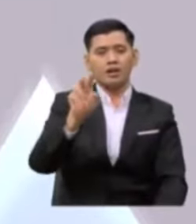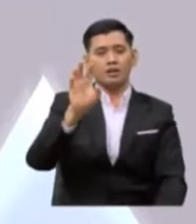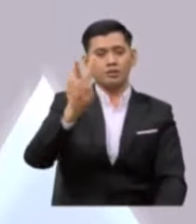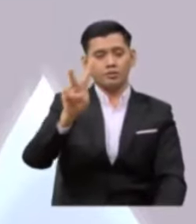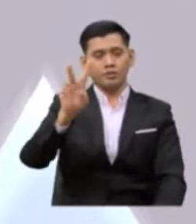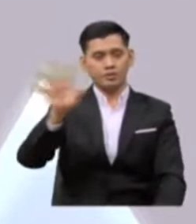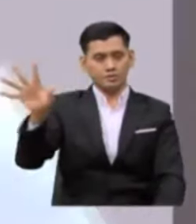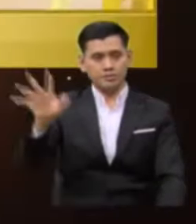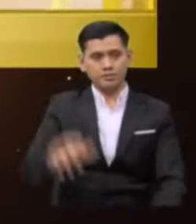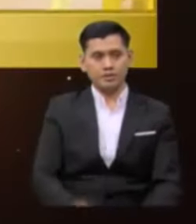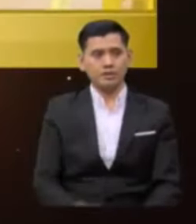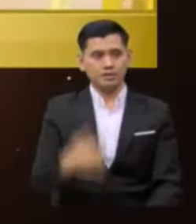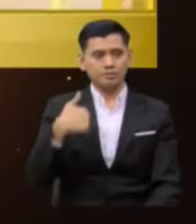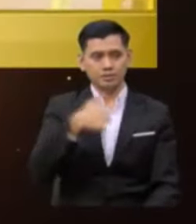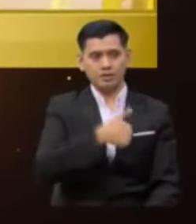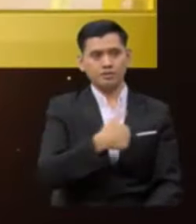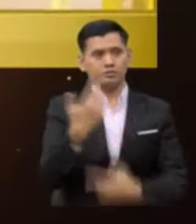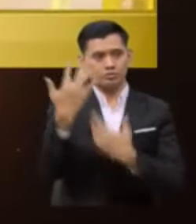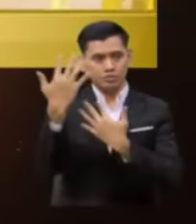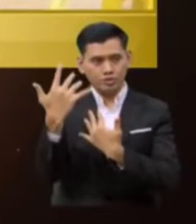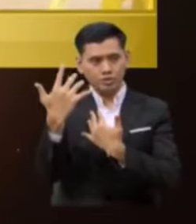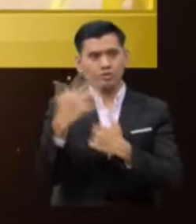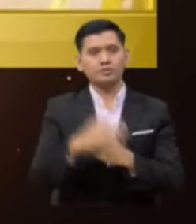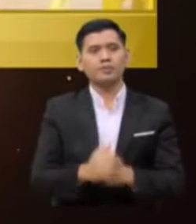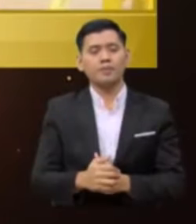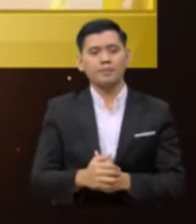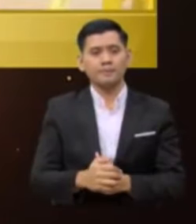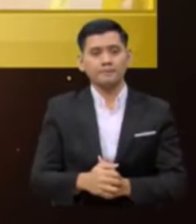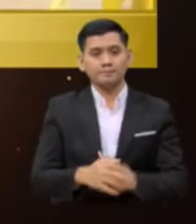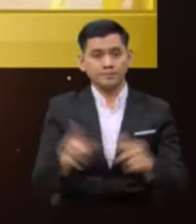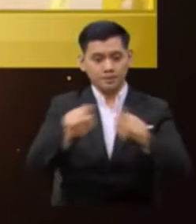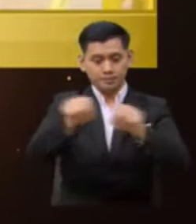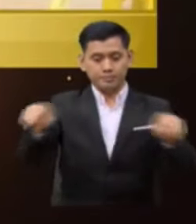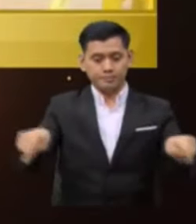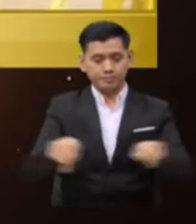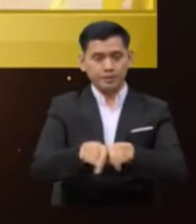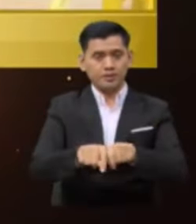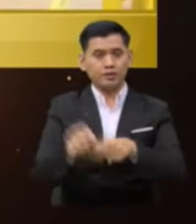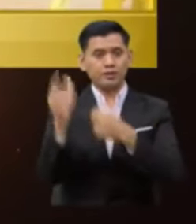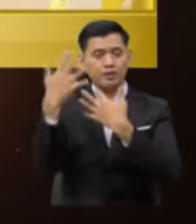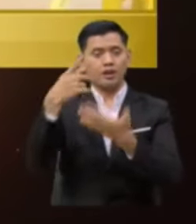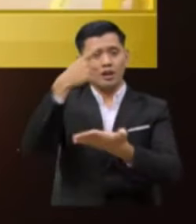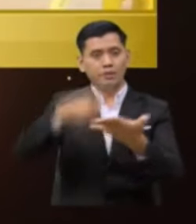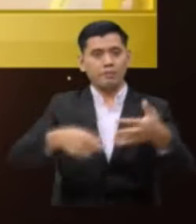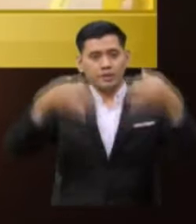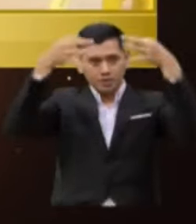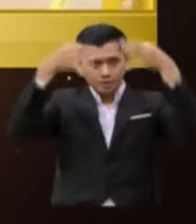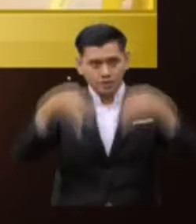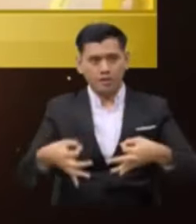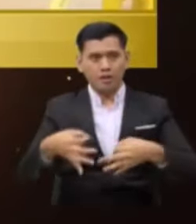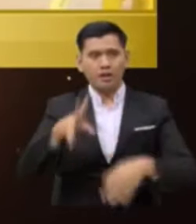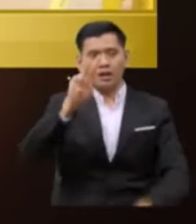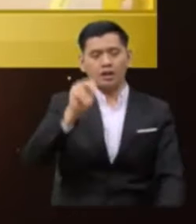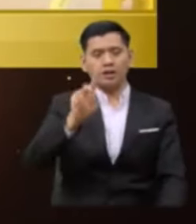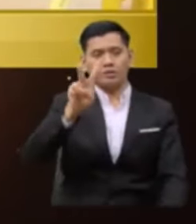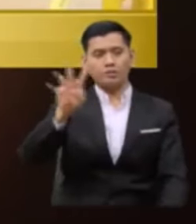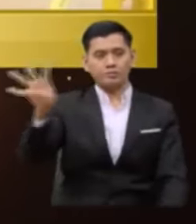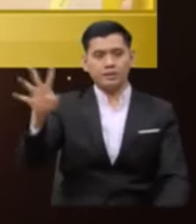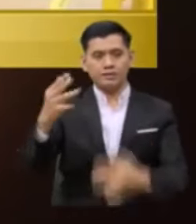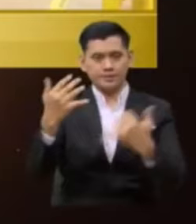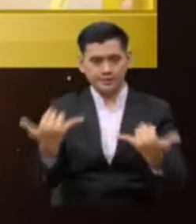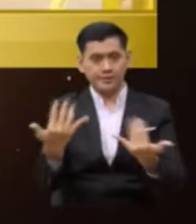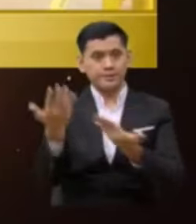ini? Ini juga menjadi kerusi tumpuan kita yang kita nantikan. Apakah keputusannya di N24 ketika ini?